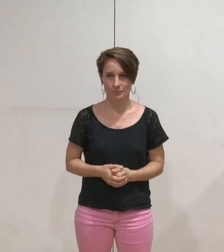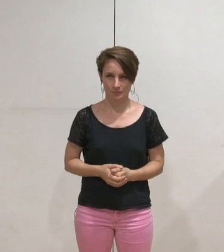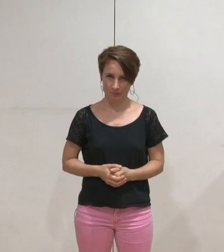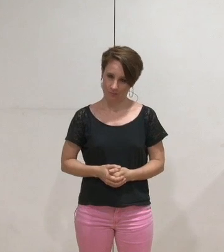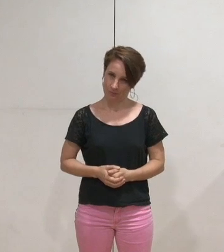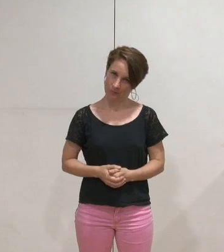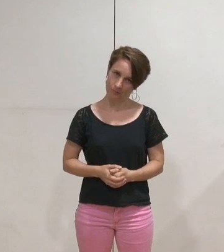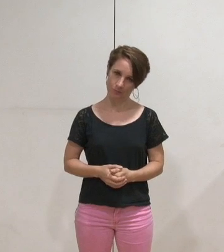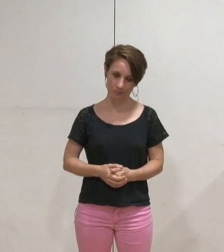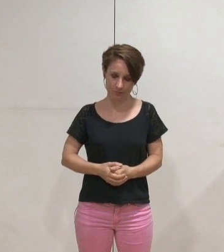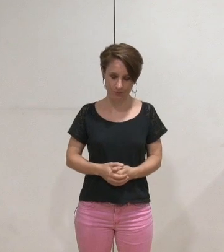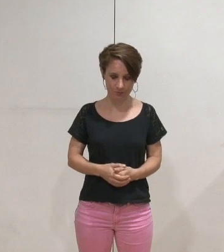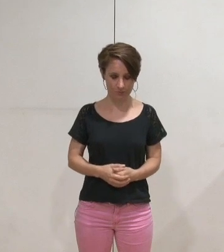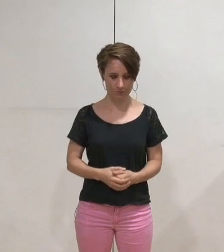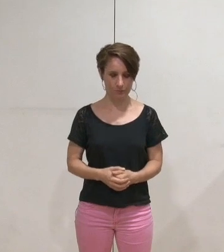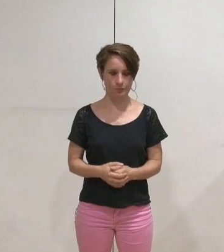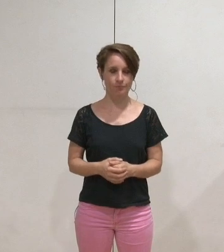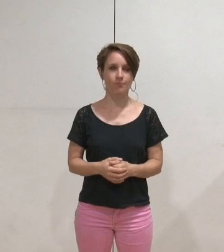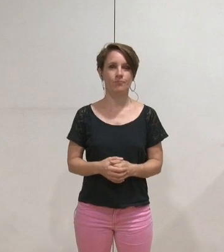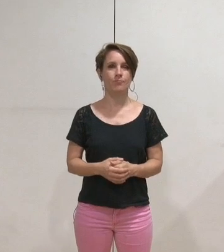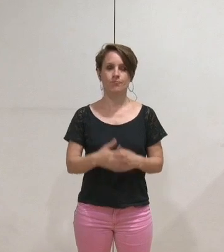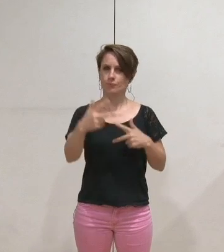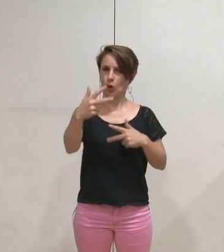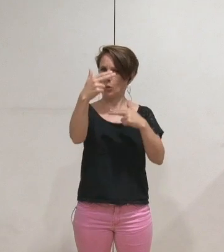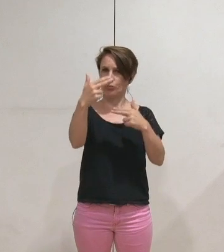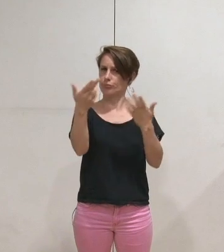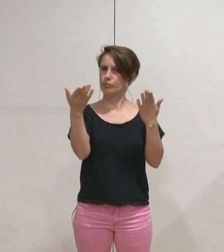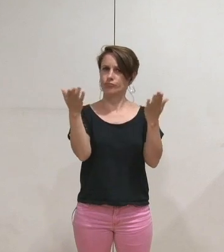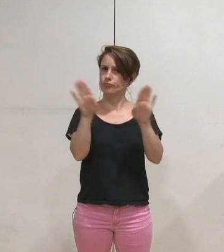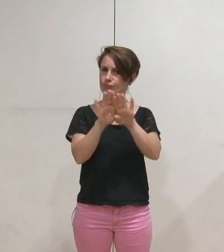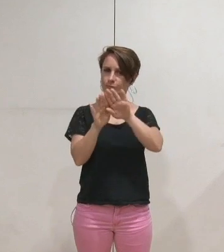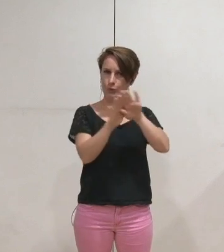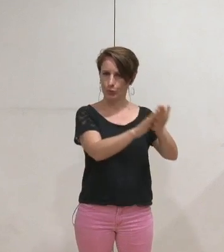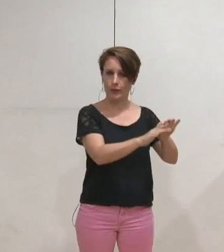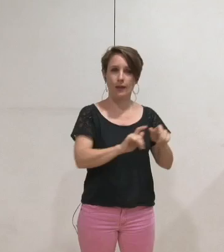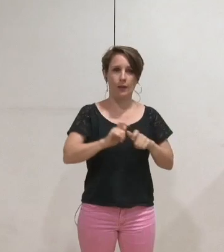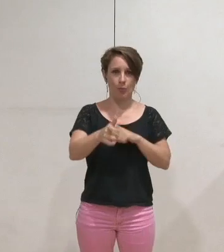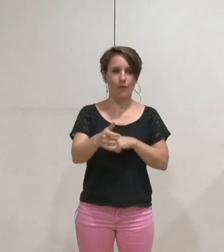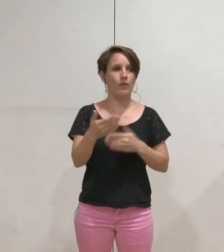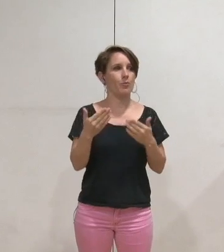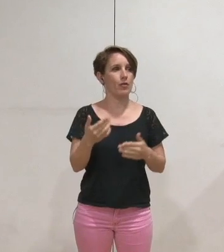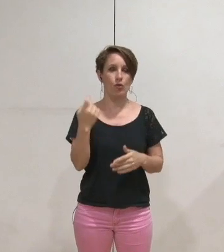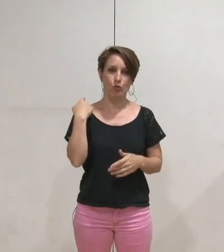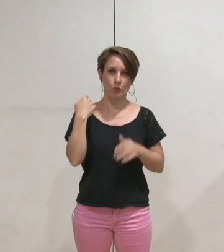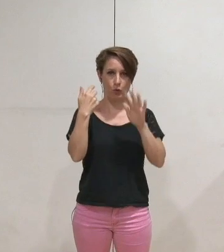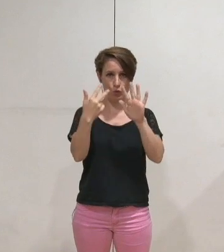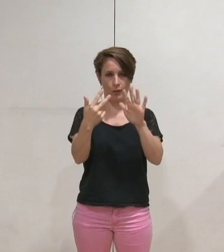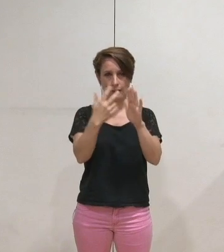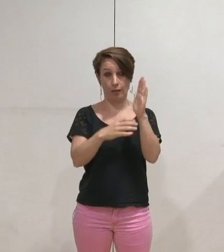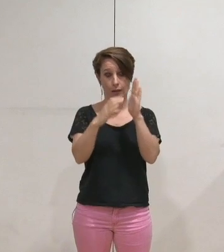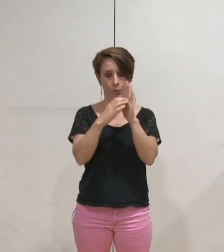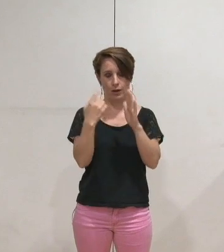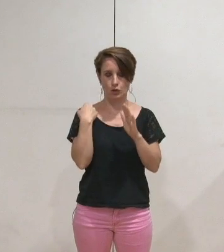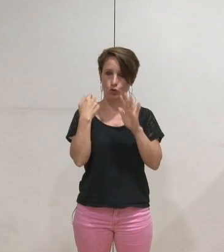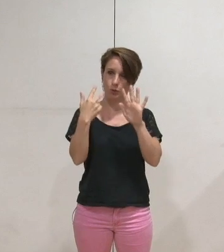adopté la clos se bloque oui et donc nous allons sur la délibération numéro 8 il